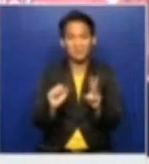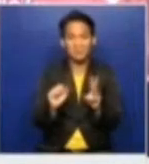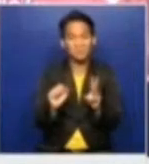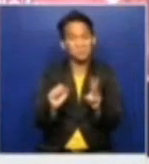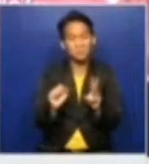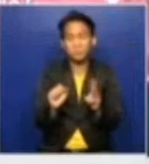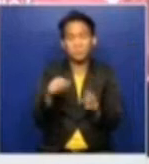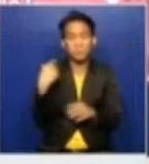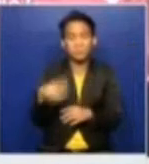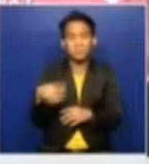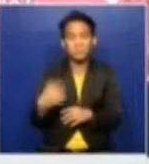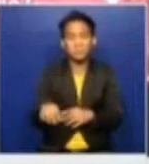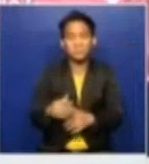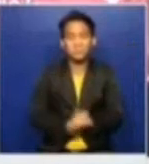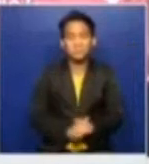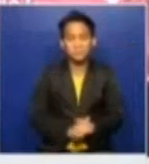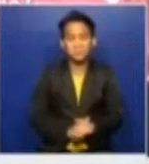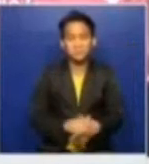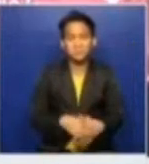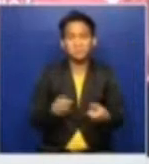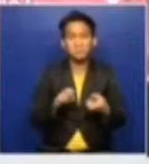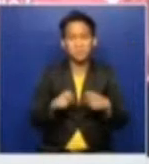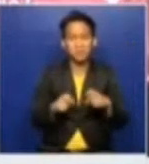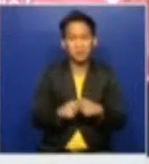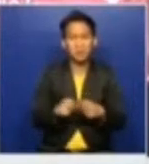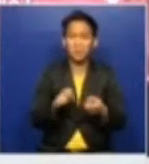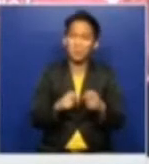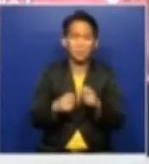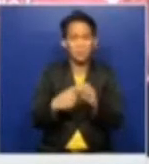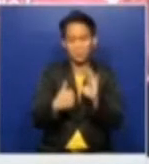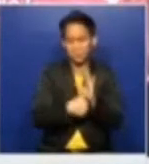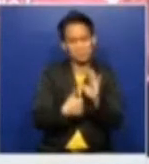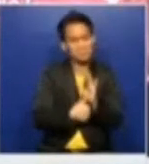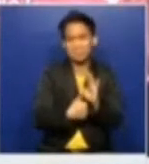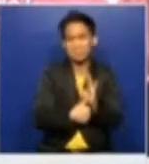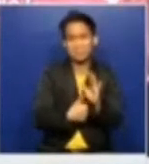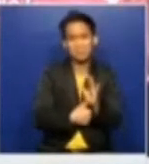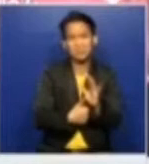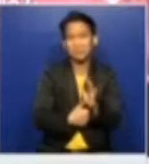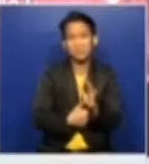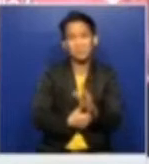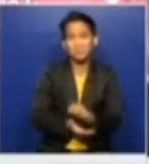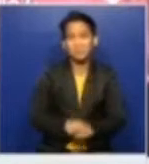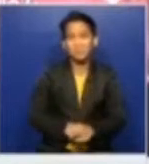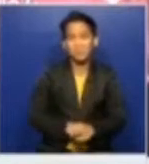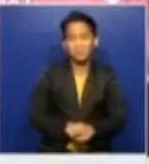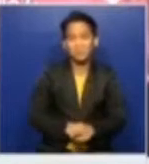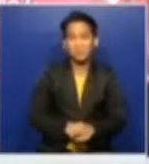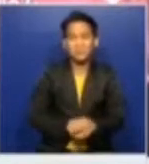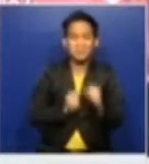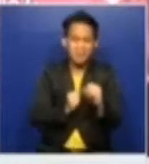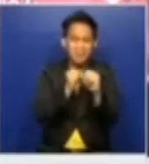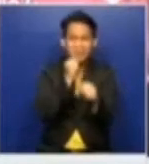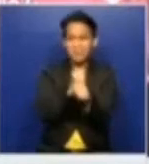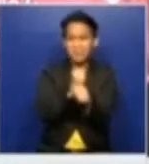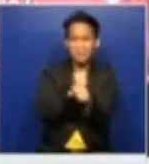ครูที่อยู่ตรงนี้มีความเดือดร้อนดังที่ความทุกข์ยากทำให้เขาจะต้องดิ้นรนหาร